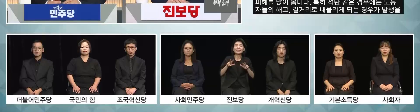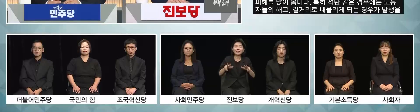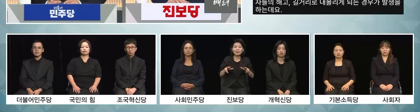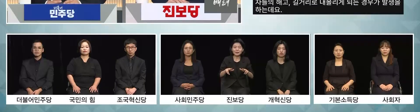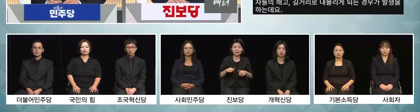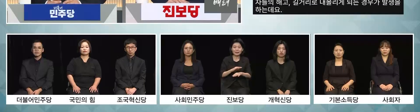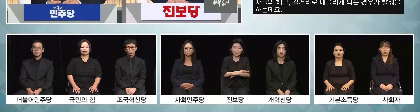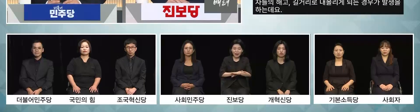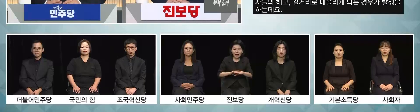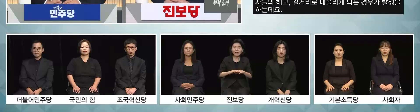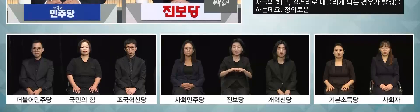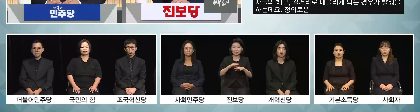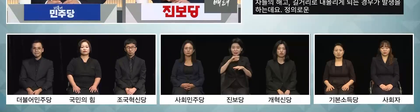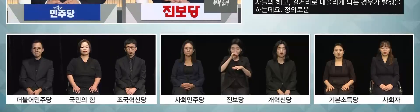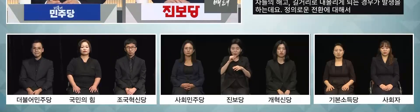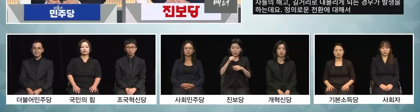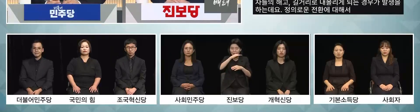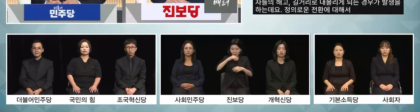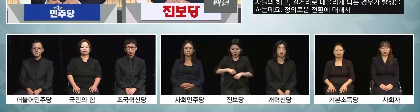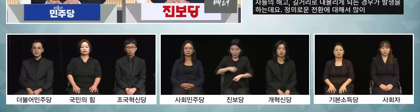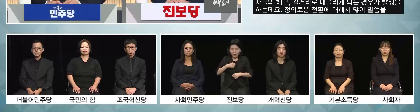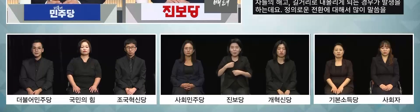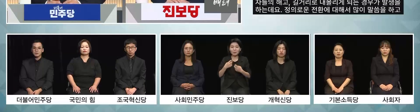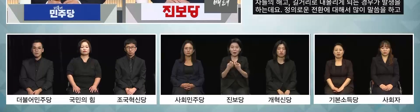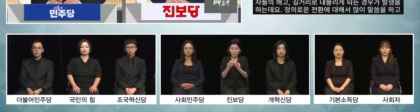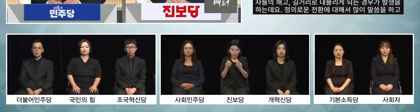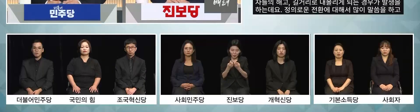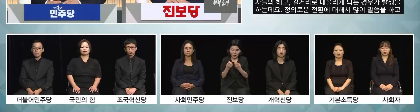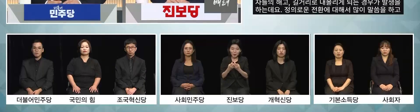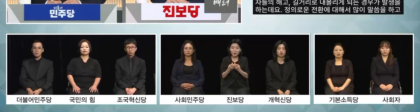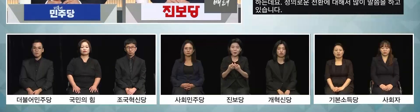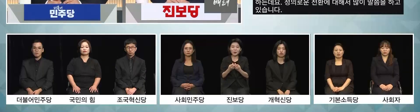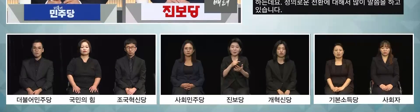하고 있습니다. 정의로운 전환 관련한 예산이